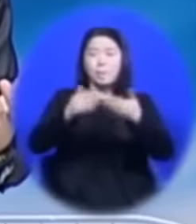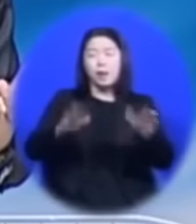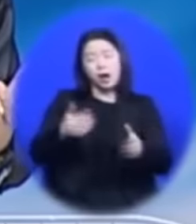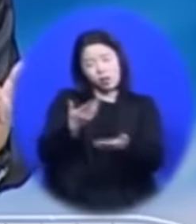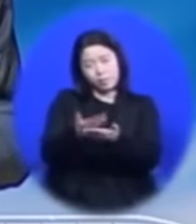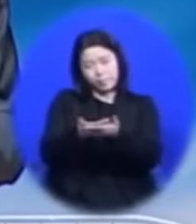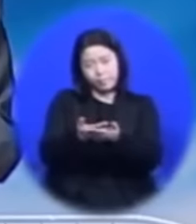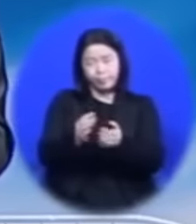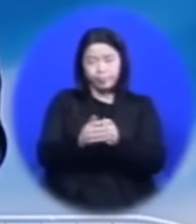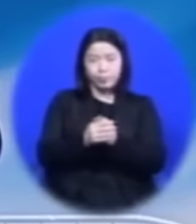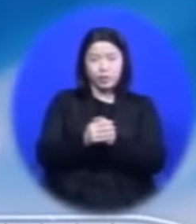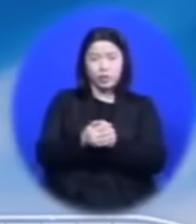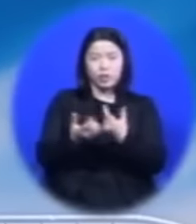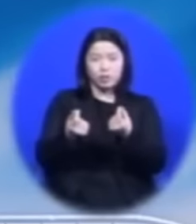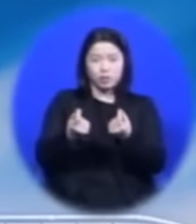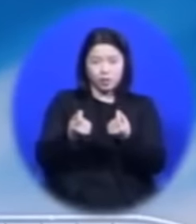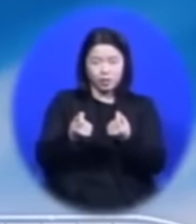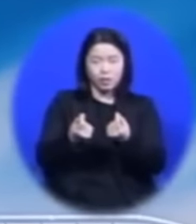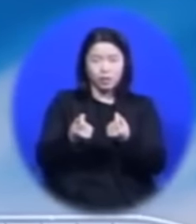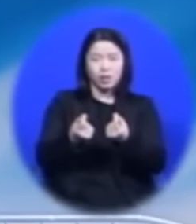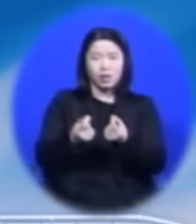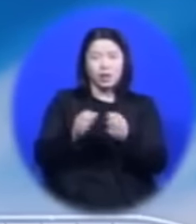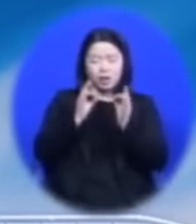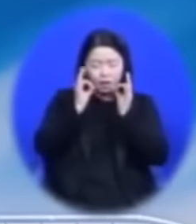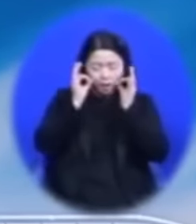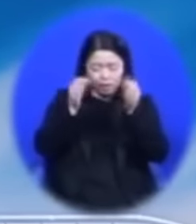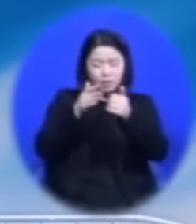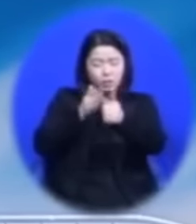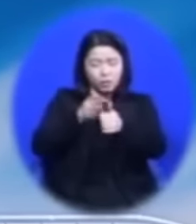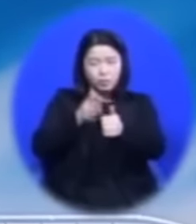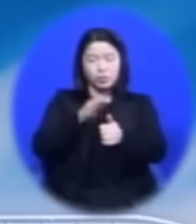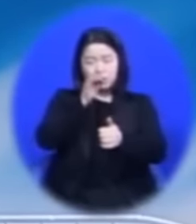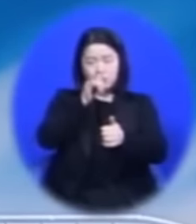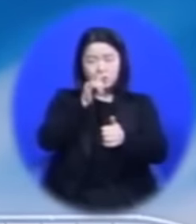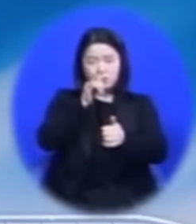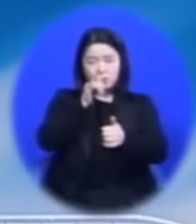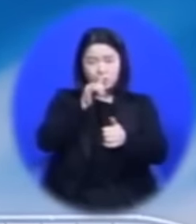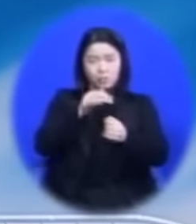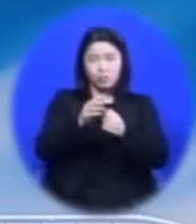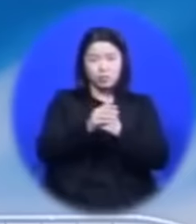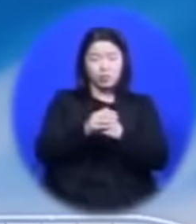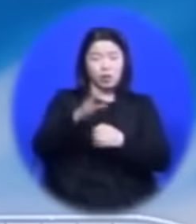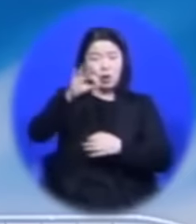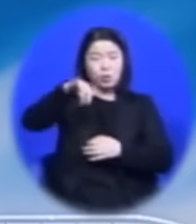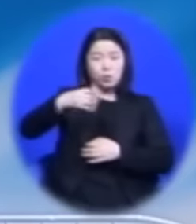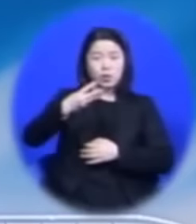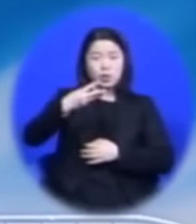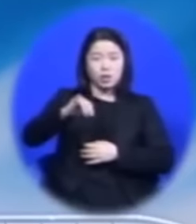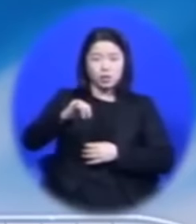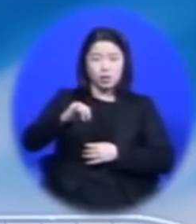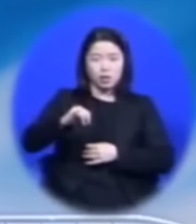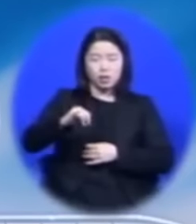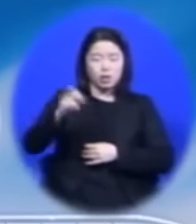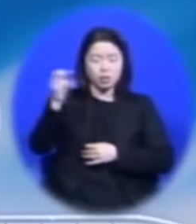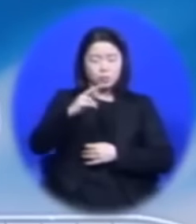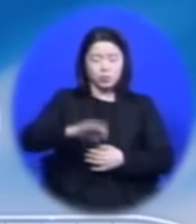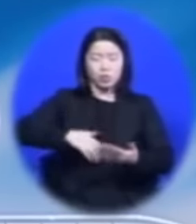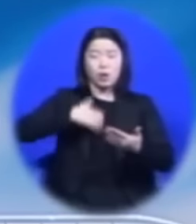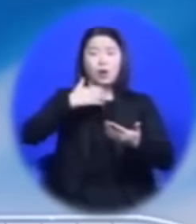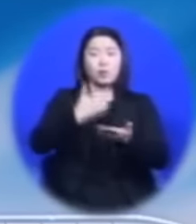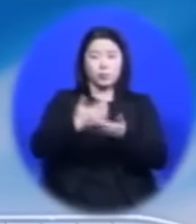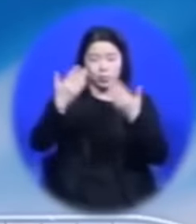달라고 그렇게 막 한절이 요청하는 겁니다. 윌리가 갑자기 감동을 받았어요.